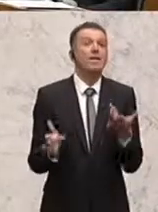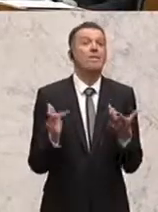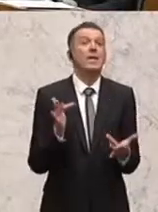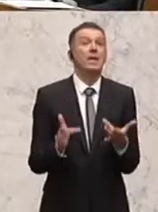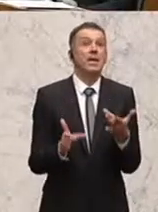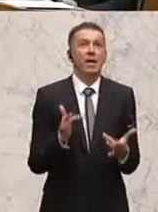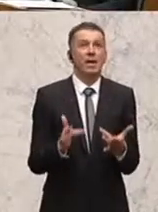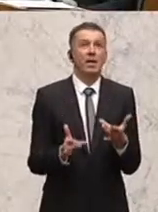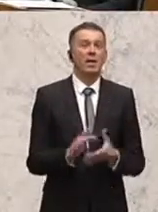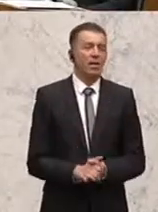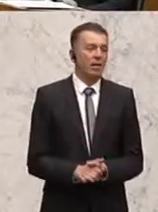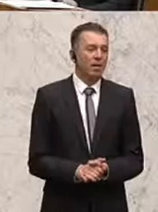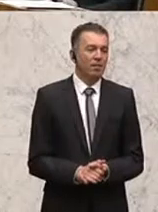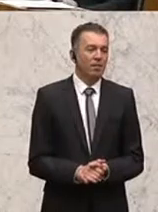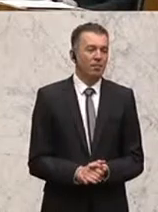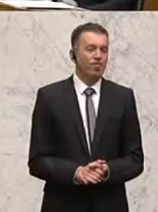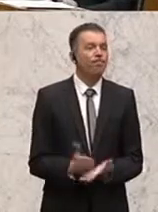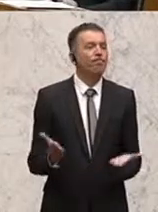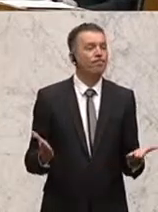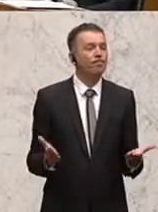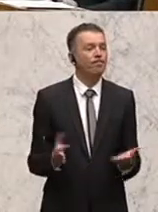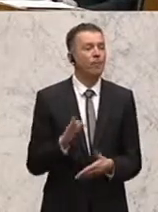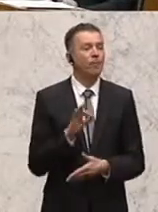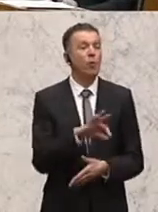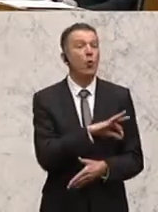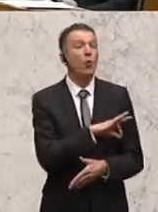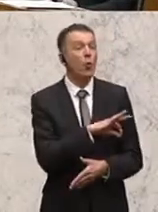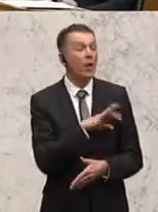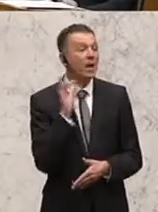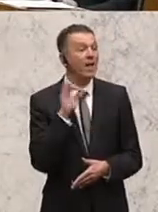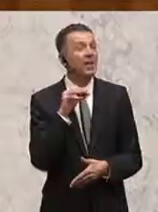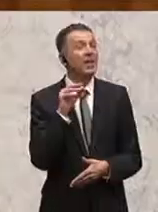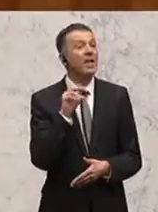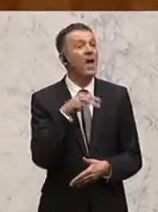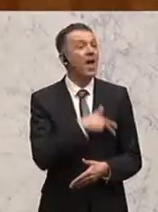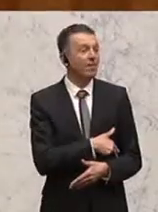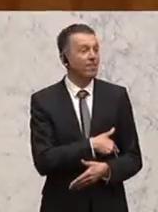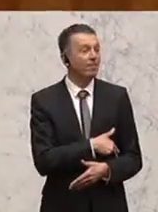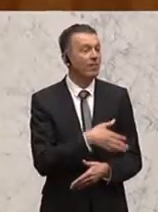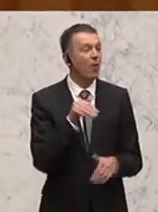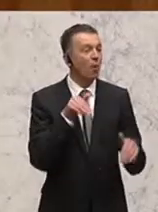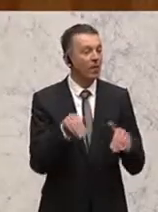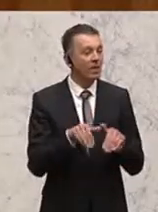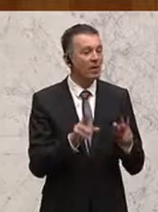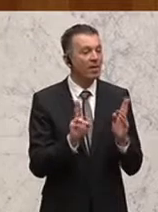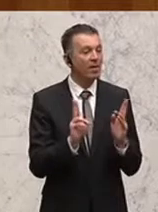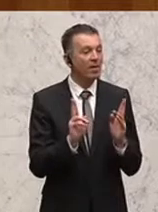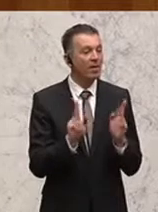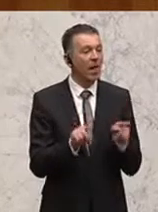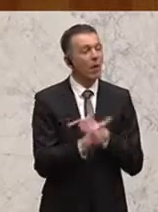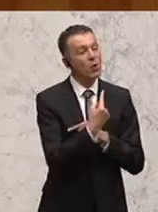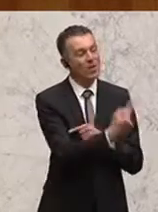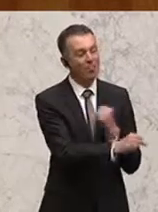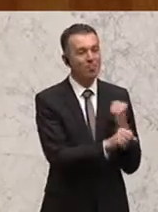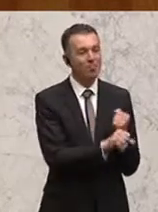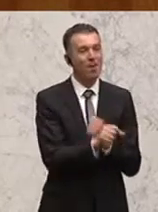vielleicht, und das ist vielleicht jetzt, das ist ein Hinweis, der hier an die Kolleginnen der Sozialdemokratie geht, Frau Ministerin, Sie können das auch selber machen, der